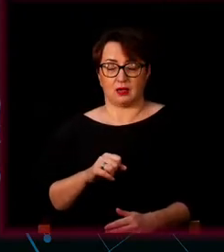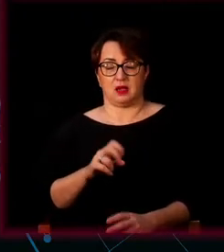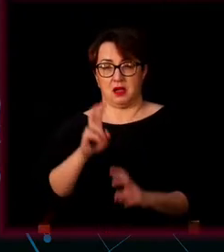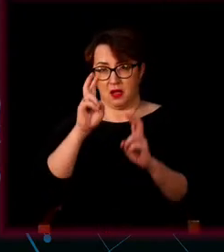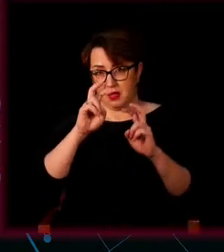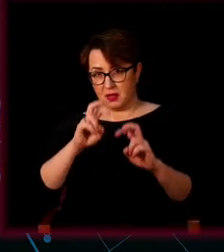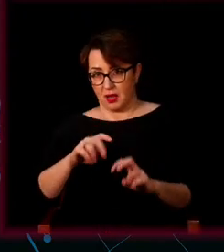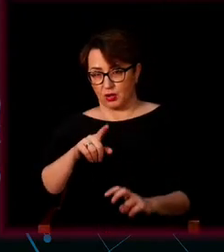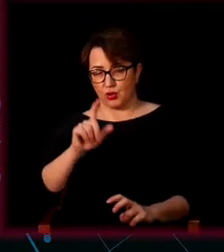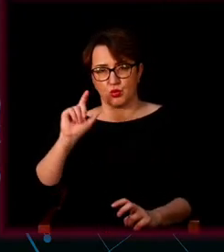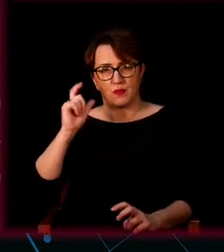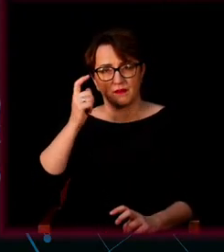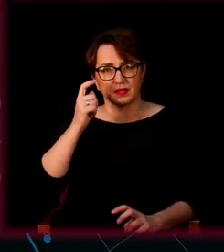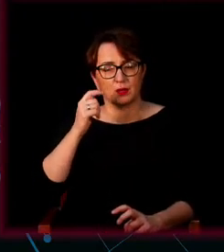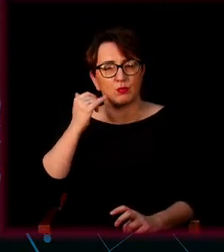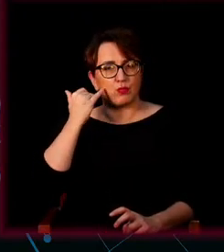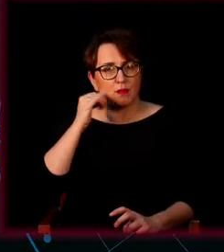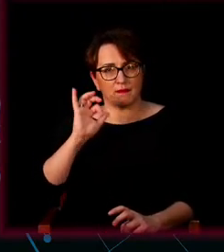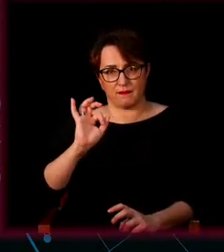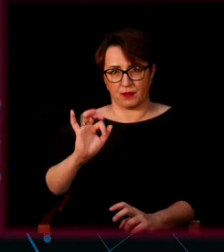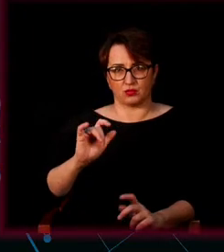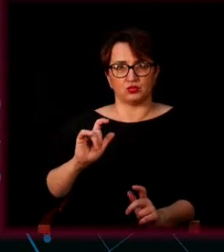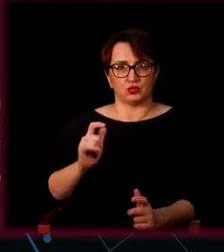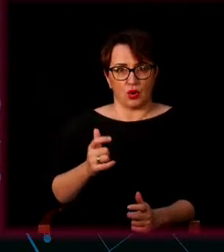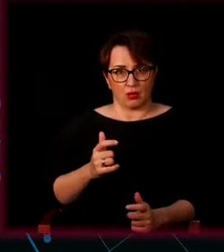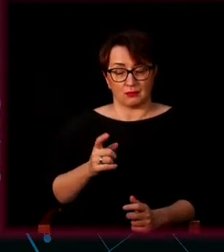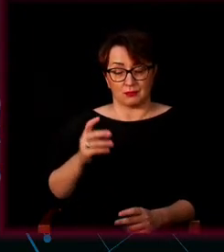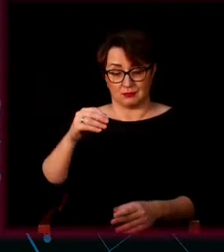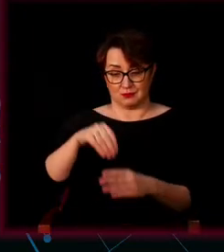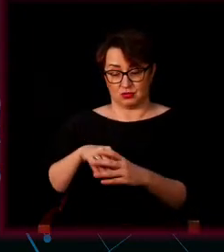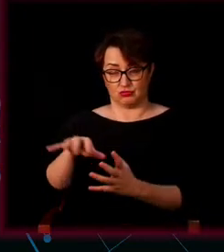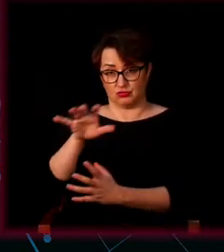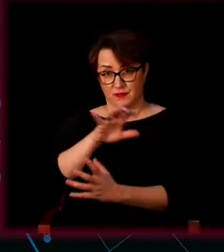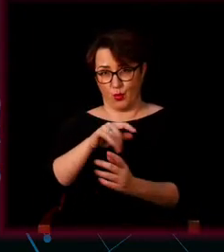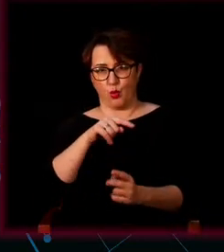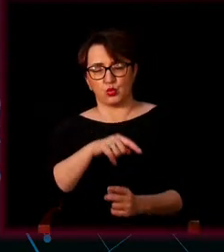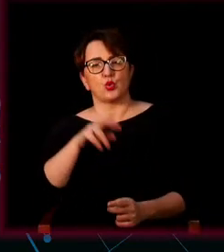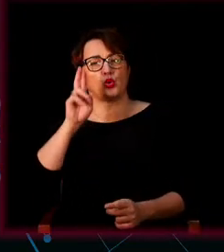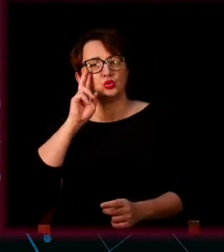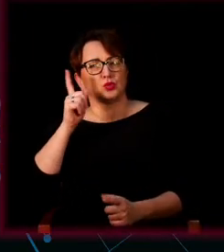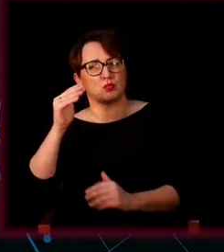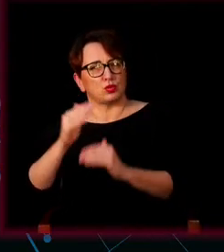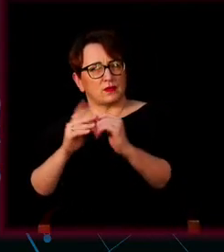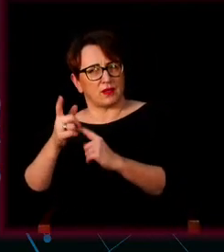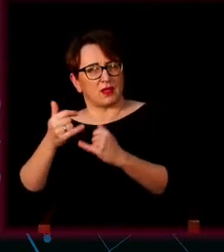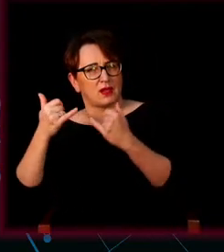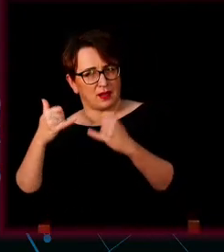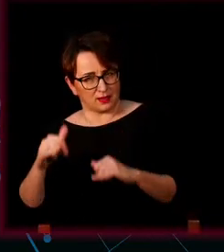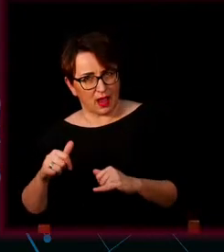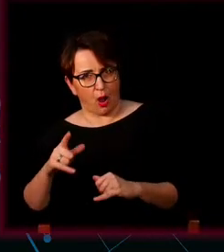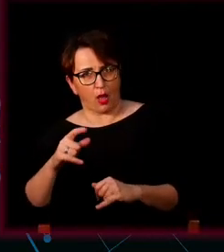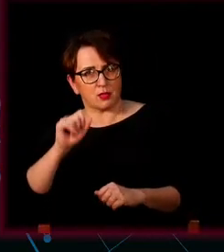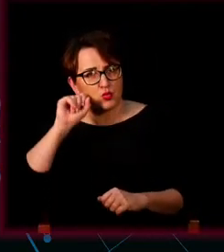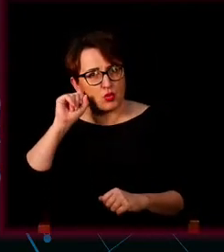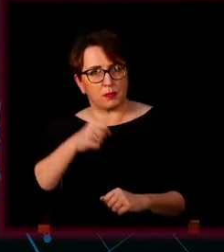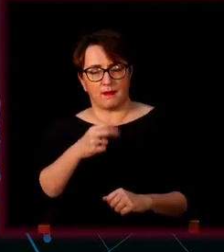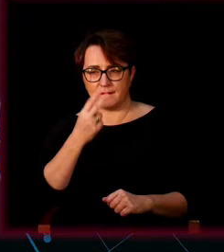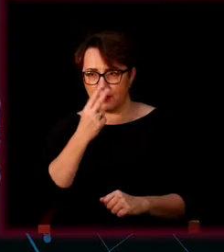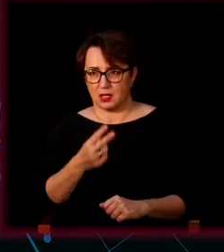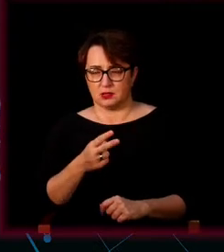że głównym błędem Genli Aya jest to, że on w tym świecie, chociaż rozumie, że ten świat jest zbudowany inaczej, to on jednak uporczywie wszędzie widzi